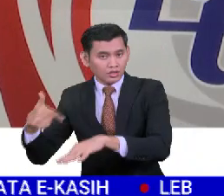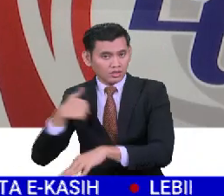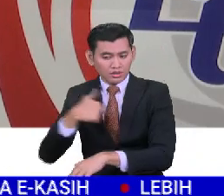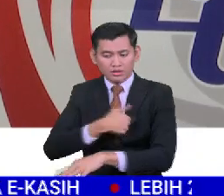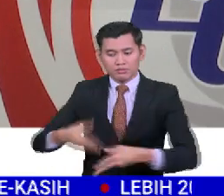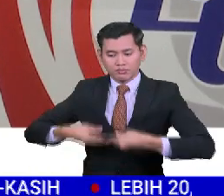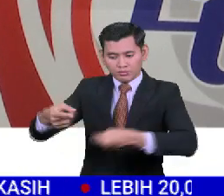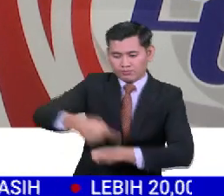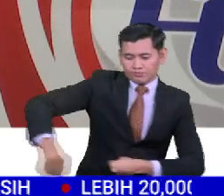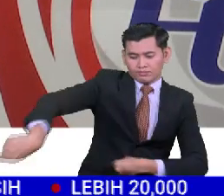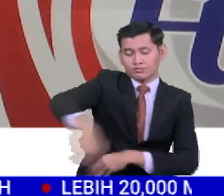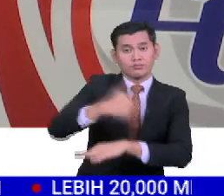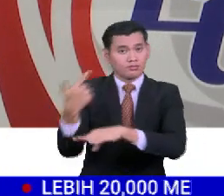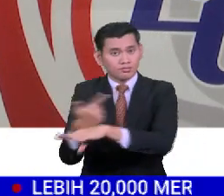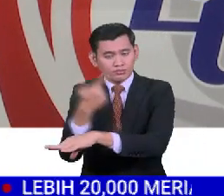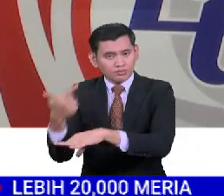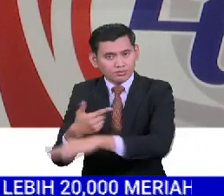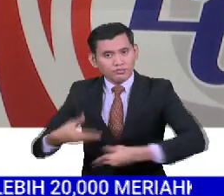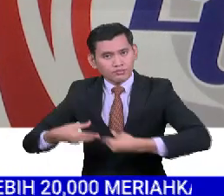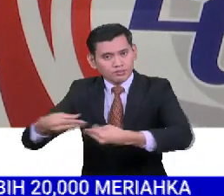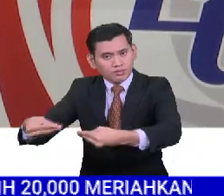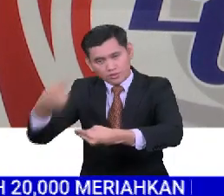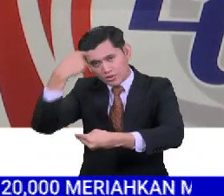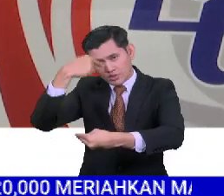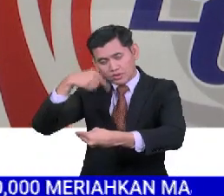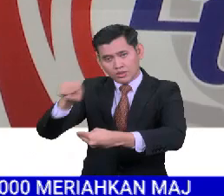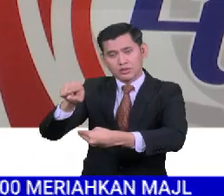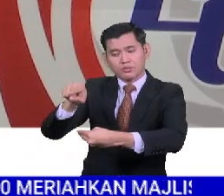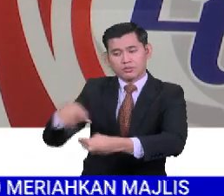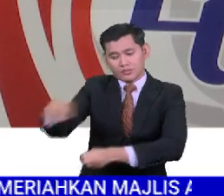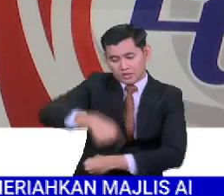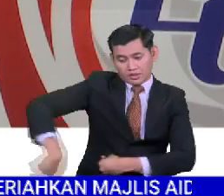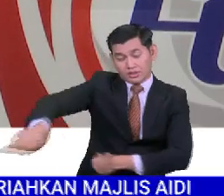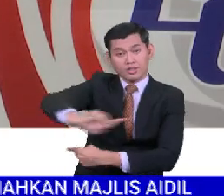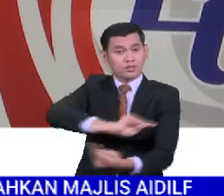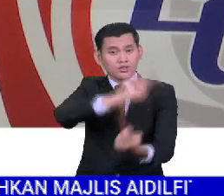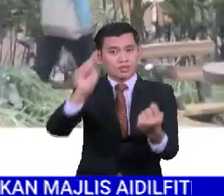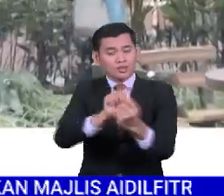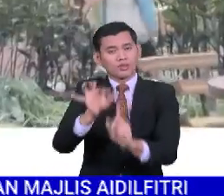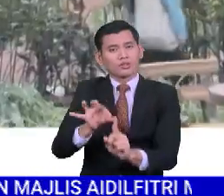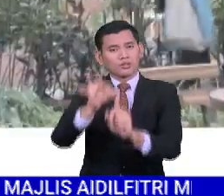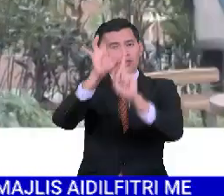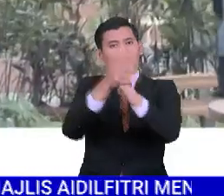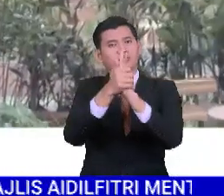lah untuk mereka buat latihan-latihan yang kita spesifikkan. Khususnya skill dan teknologi lah.